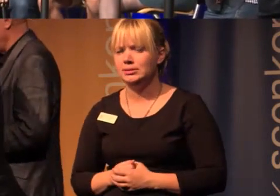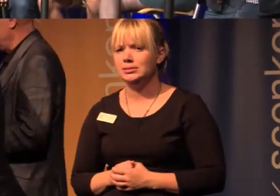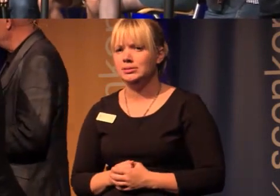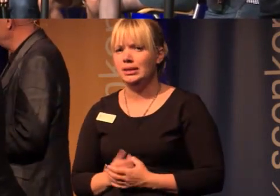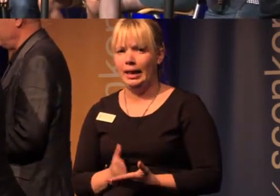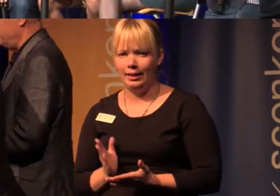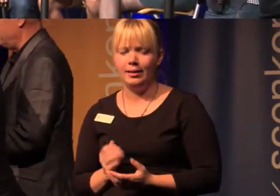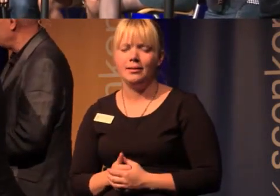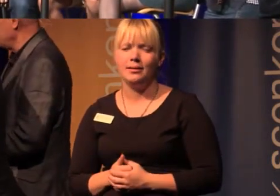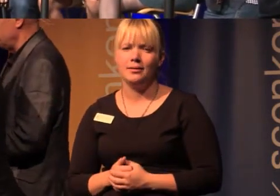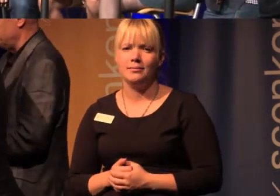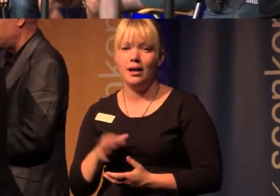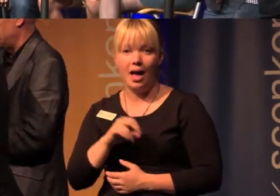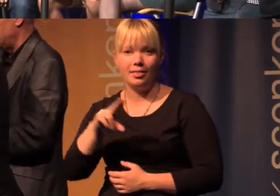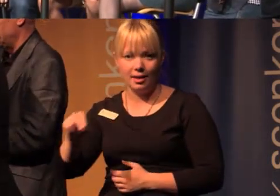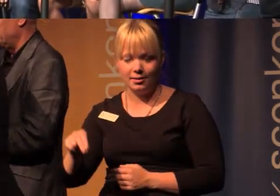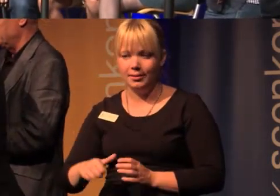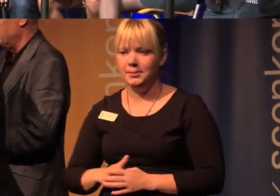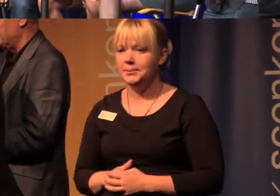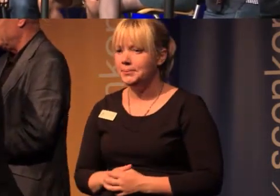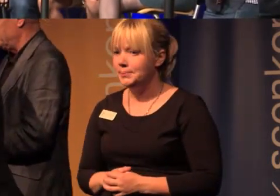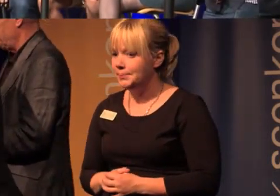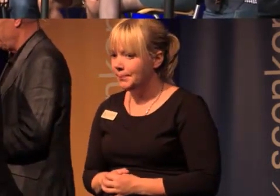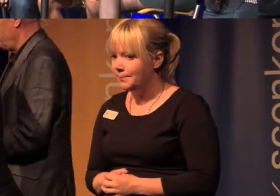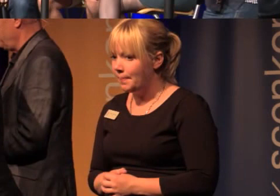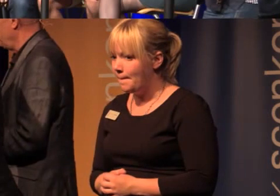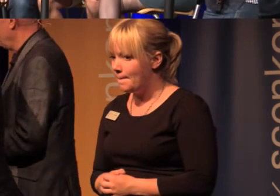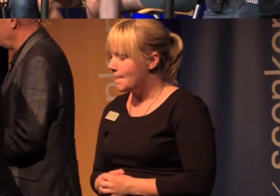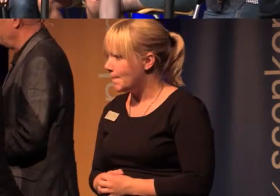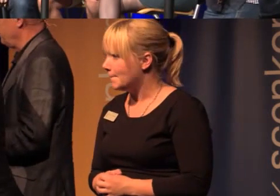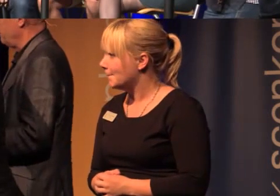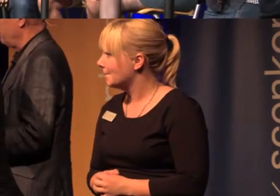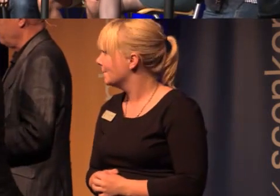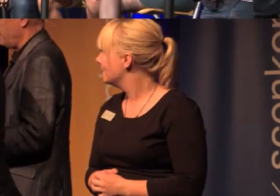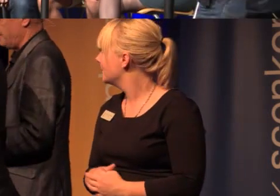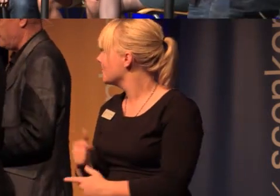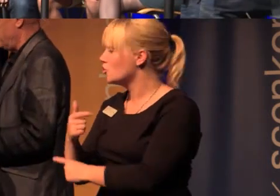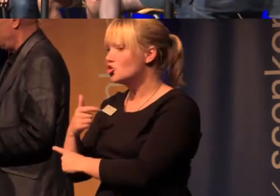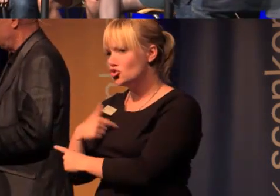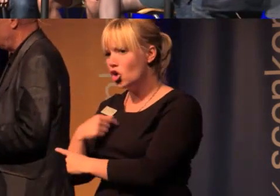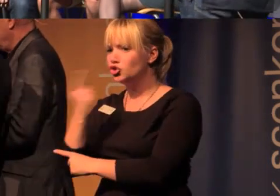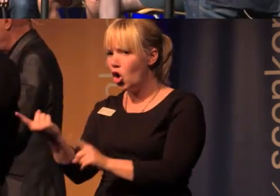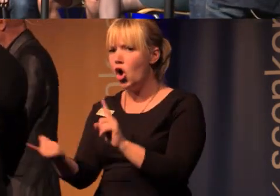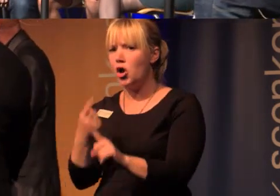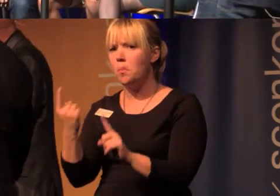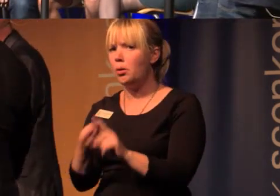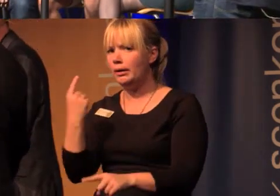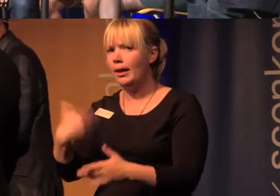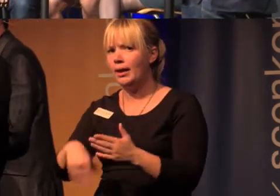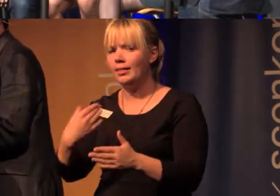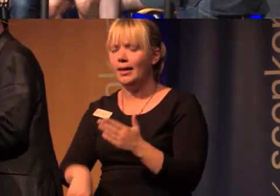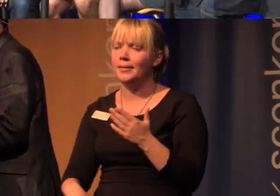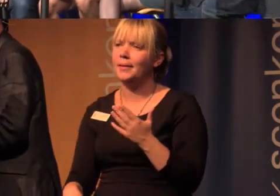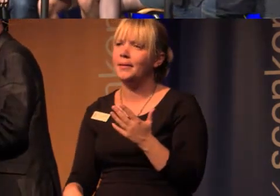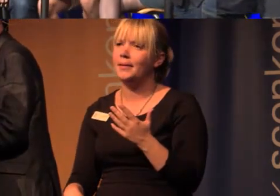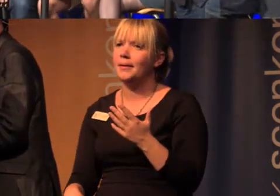Nu var det Hanna. Varsågod. Hanna, sen Gustav. Tack. Jag flaggade ju redan från början i inledningsanförandet om att just